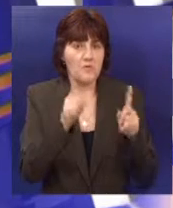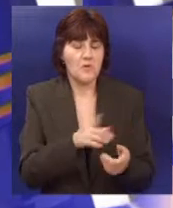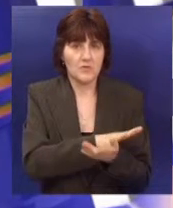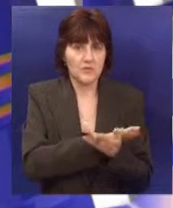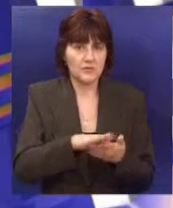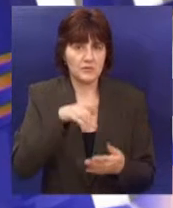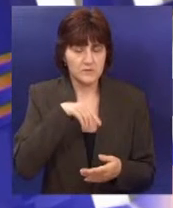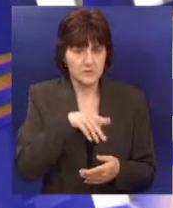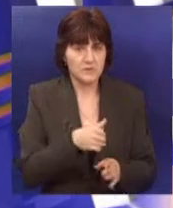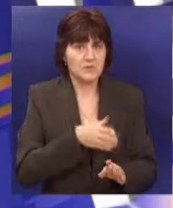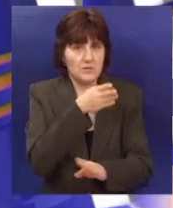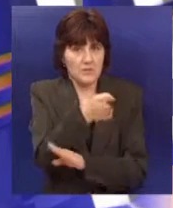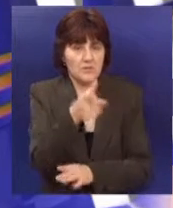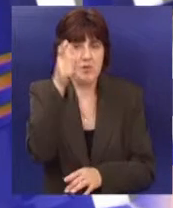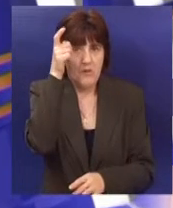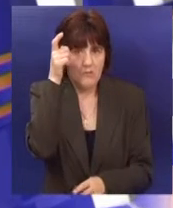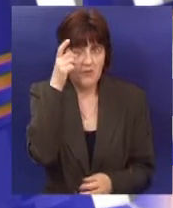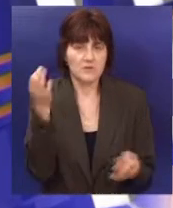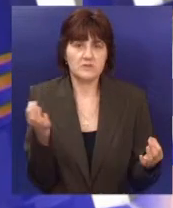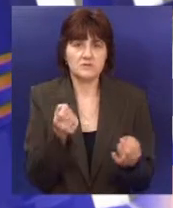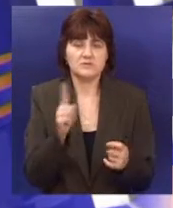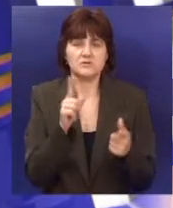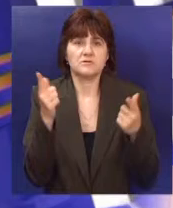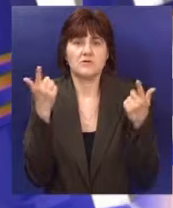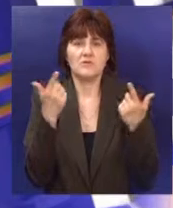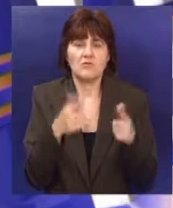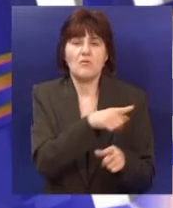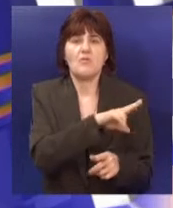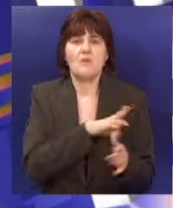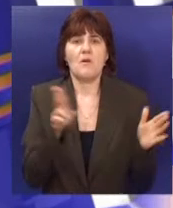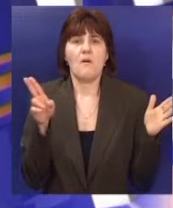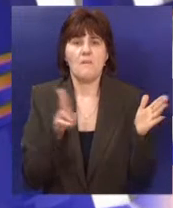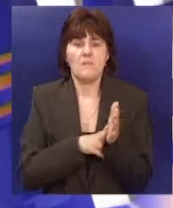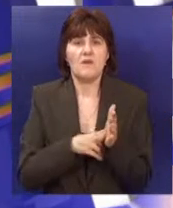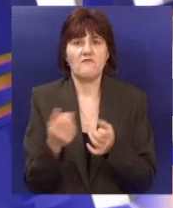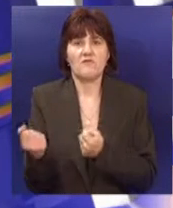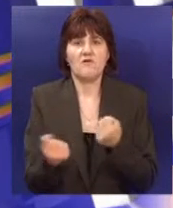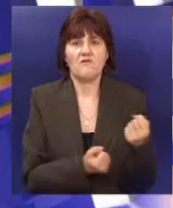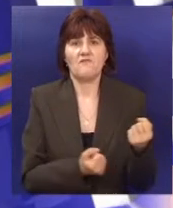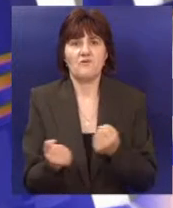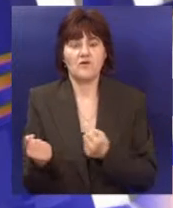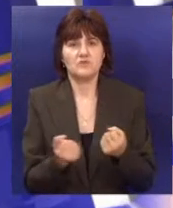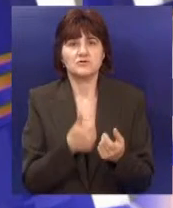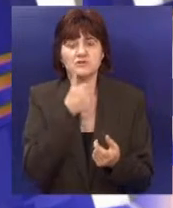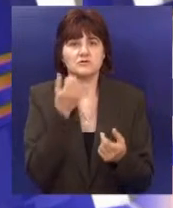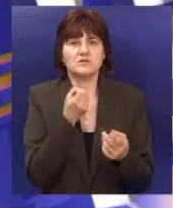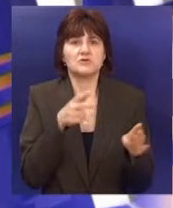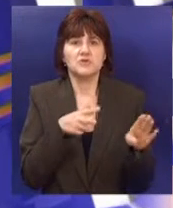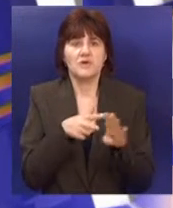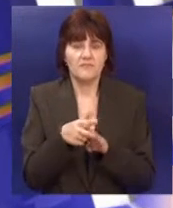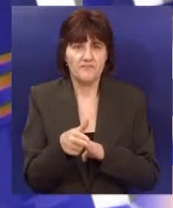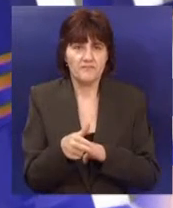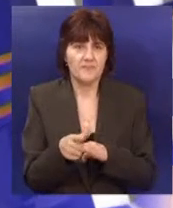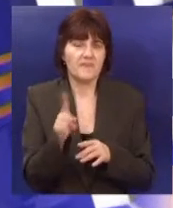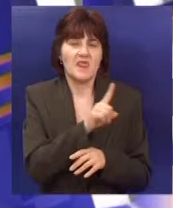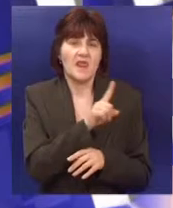im se mora omogućiti da uđu u Beograd, jer smatraju da imaju pravo da se kreću putevima i da